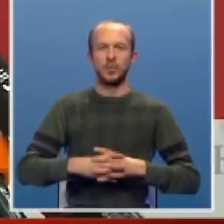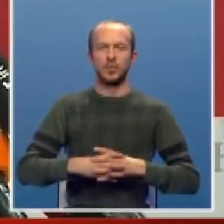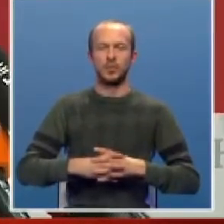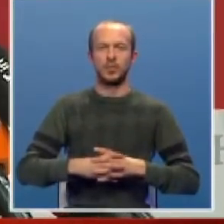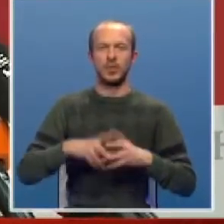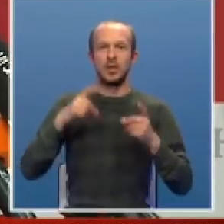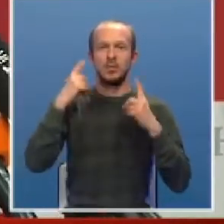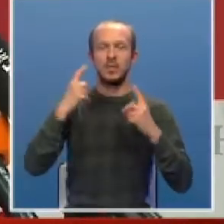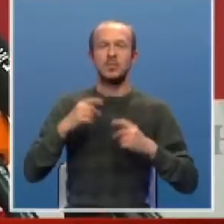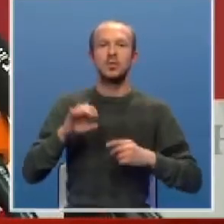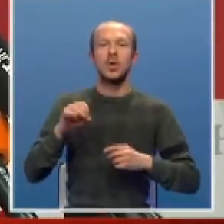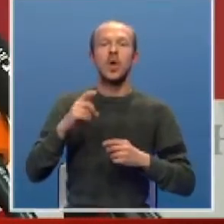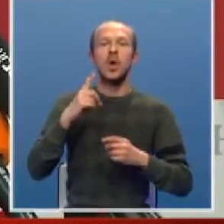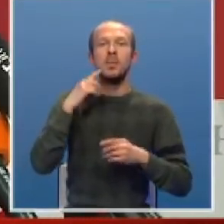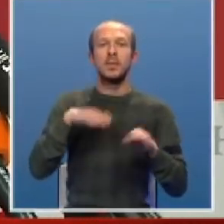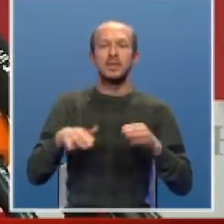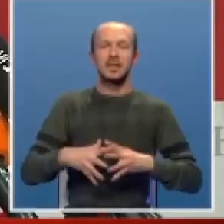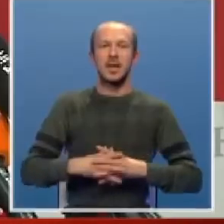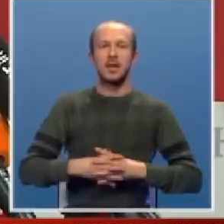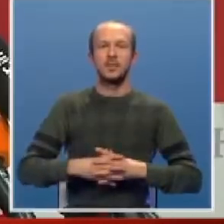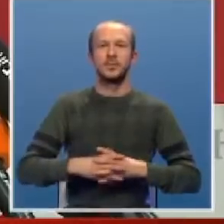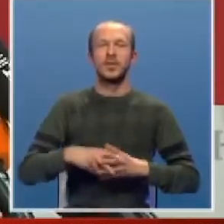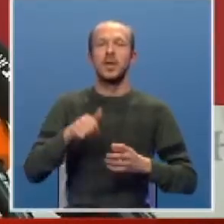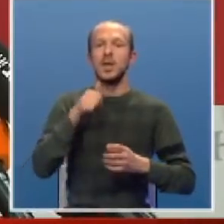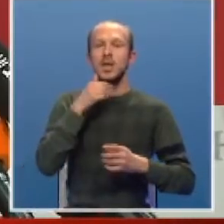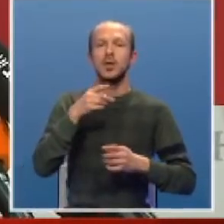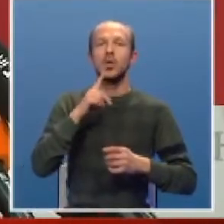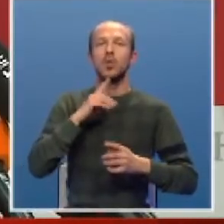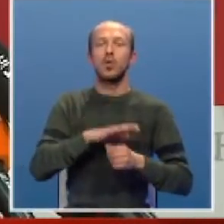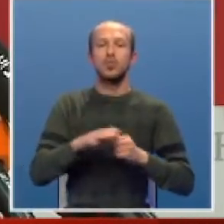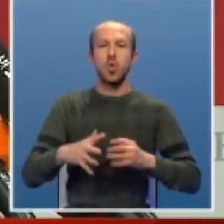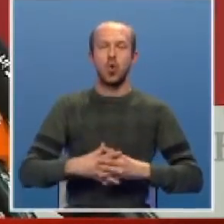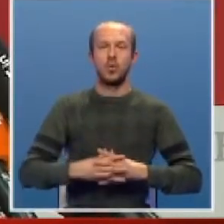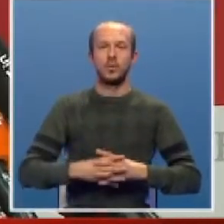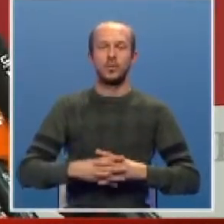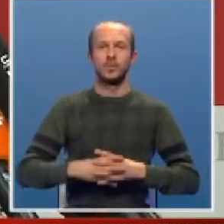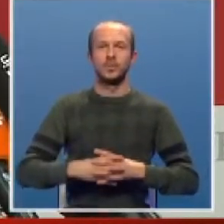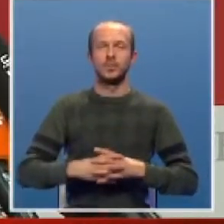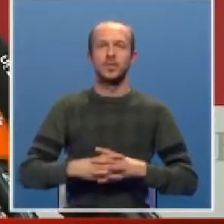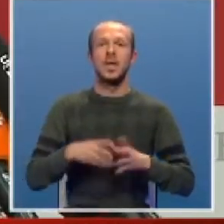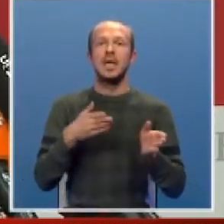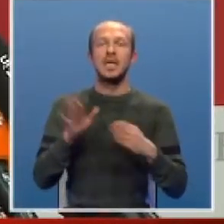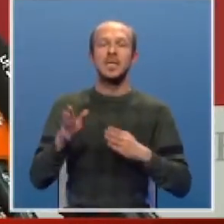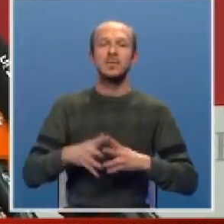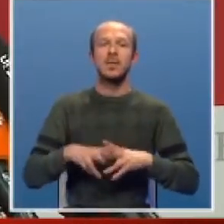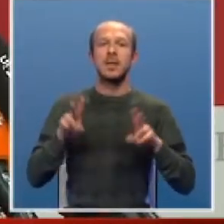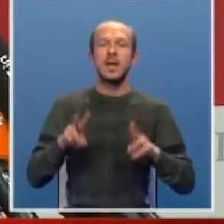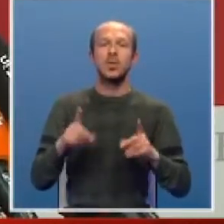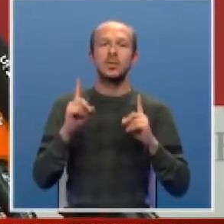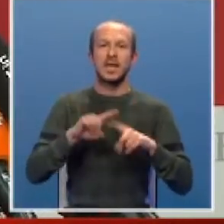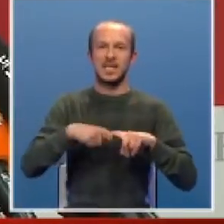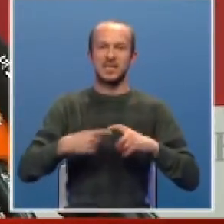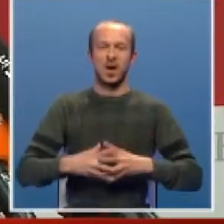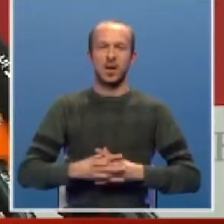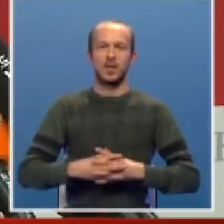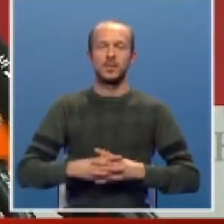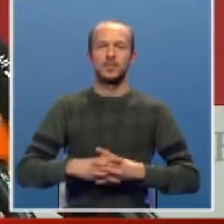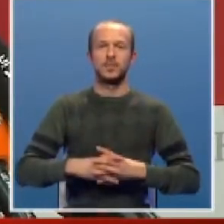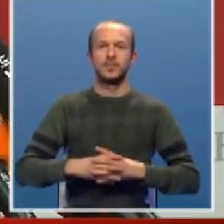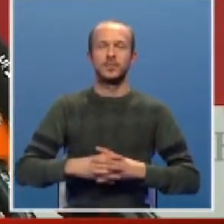Mislimo da ona ostrašćena ministrka inostranih poslova Njemačke je potpuno izvan realne stanja stvari. I da je